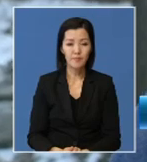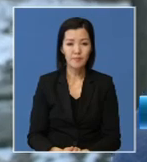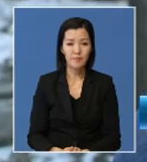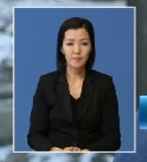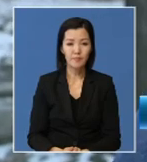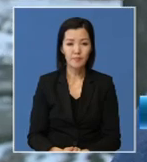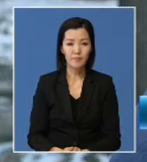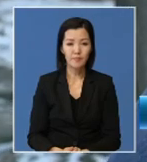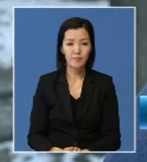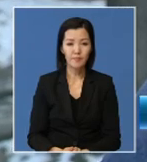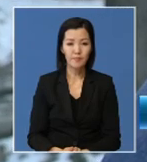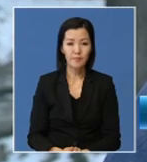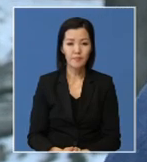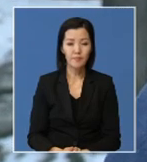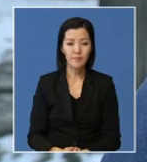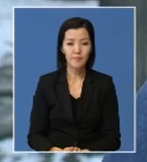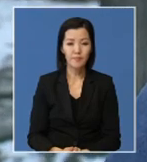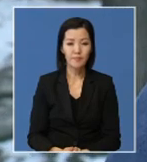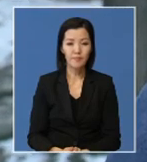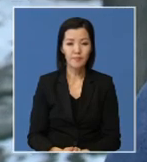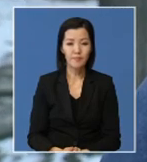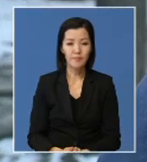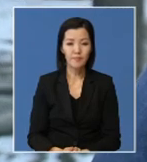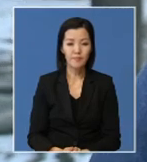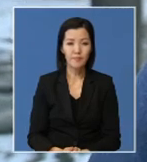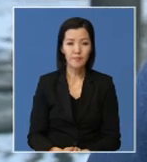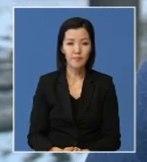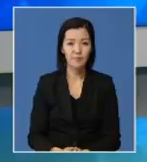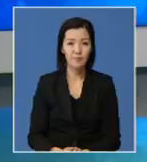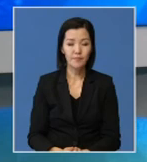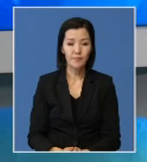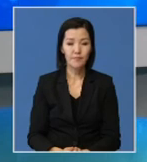Кавшат Мұхамеджан, Ғабит Қабдырахман, Жетісу арнасы, Талдықорған.